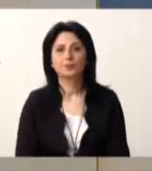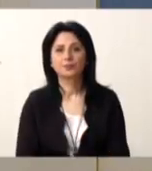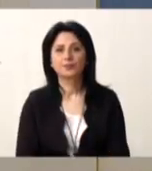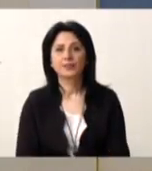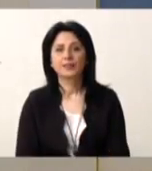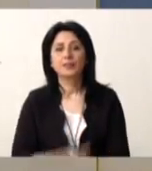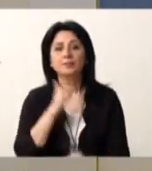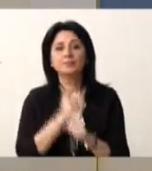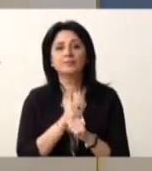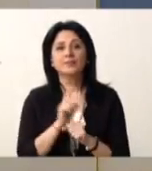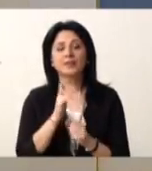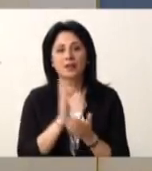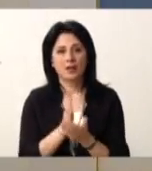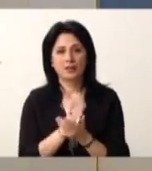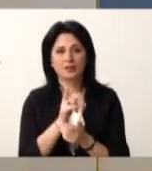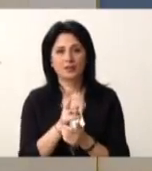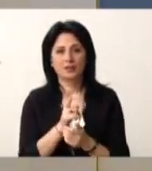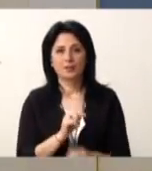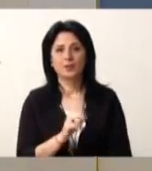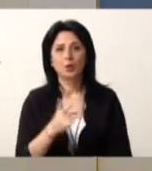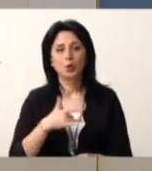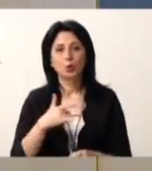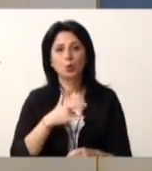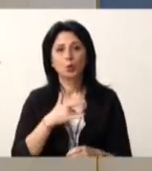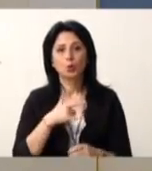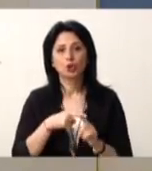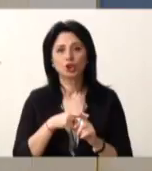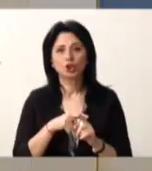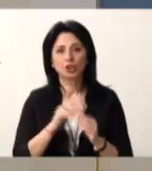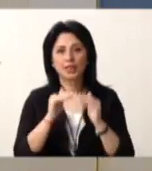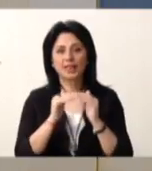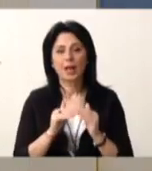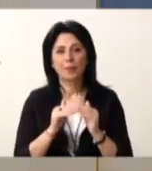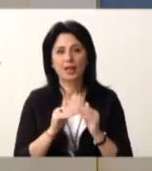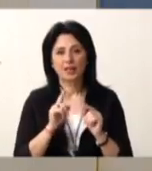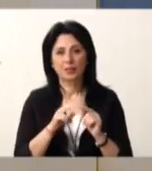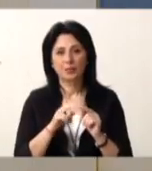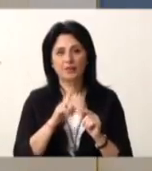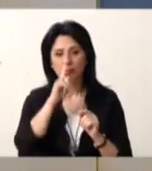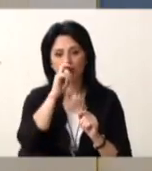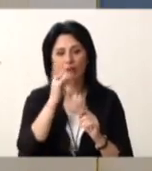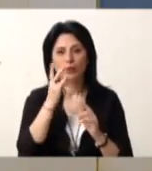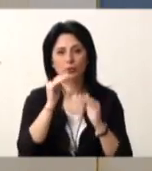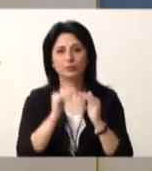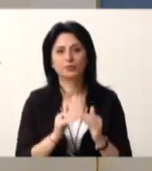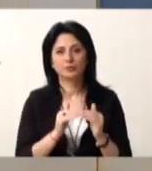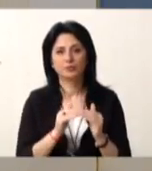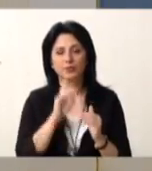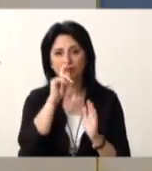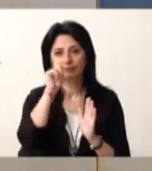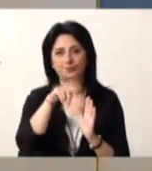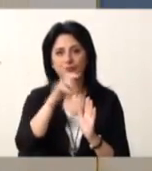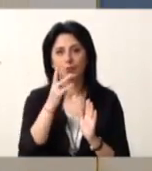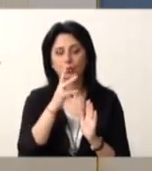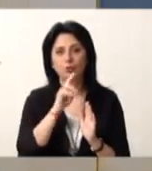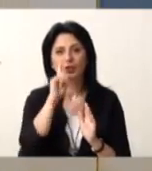და წამყვანი ამ შემთხვევაში არის, ანუ კუჭის სეკრეციის დამაქვეითებელი მედიკამენტები, ანუ მჟავიანობის დამაქვეითებელი მედიკამენტები